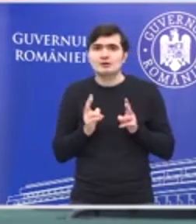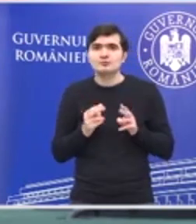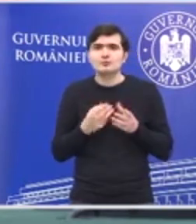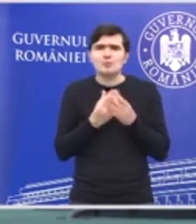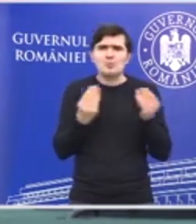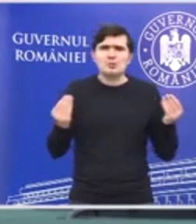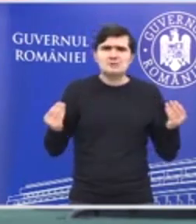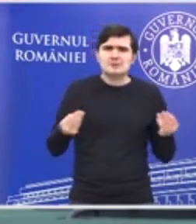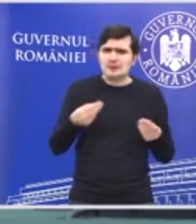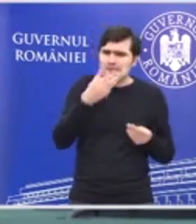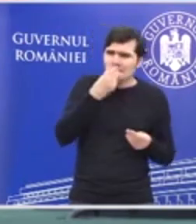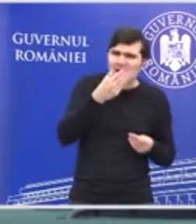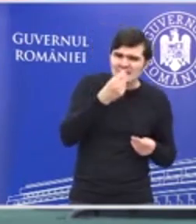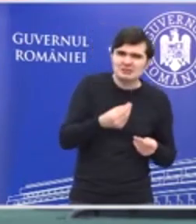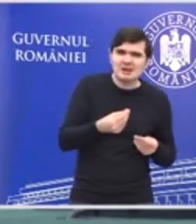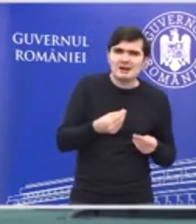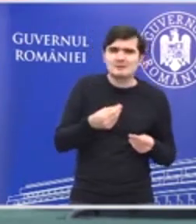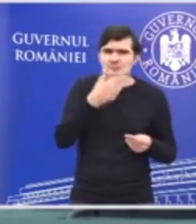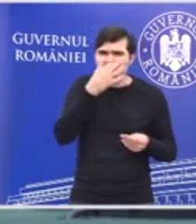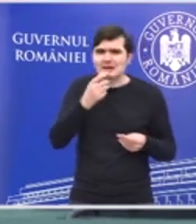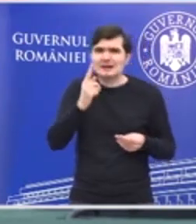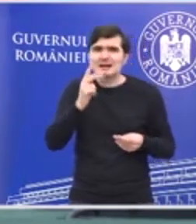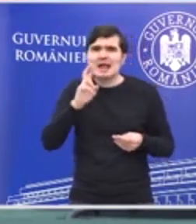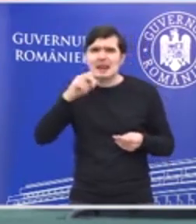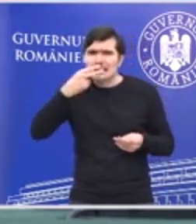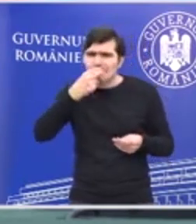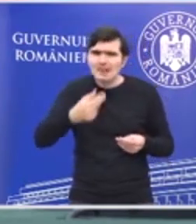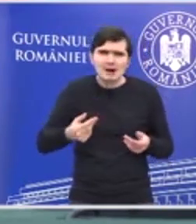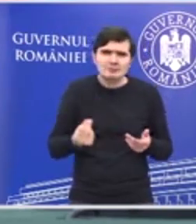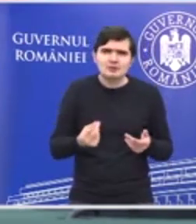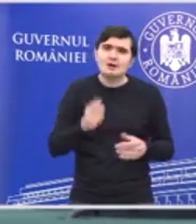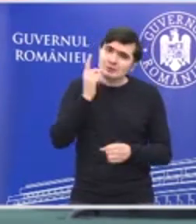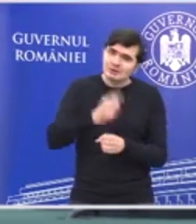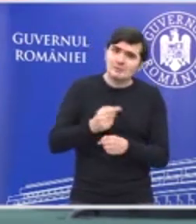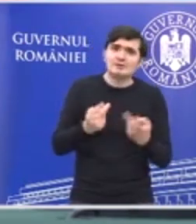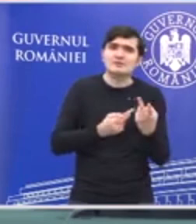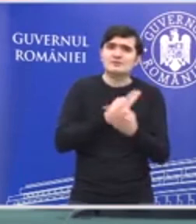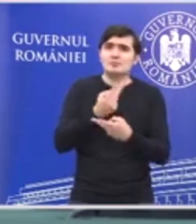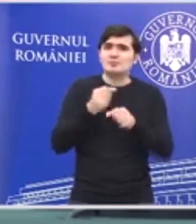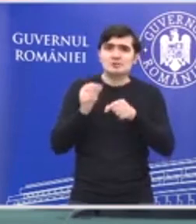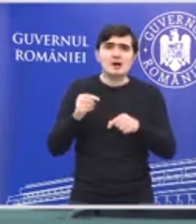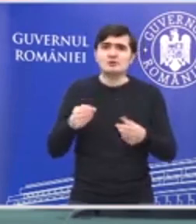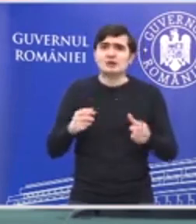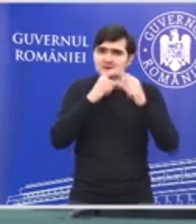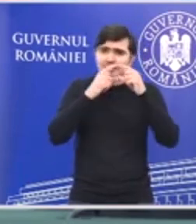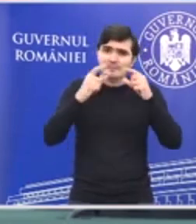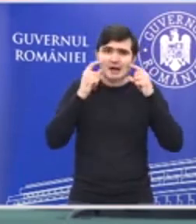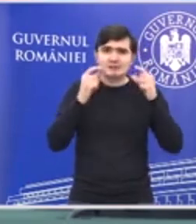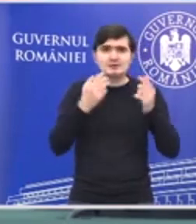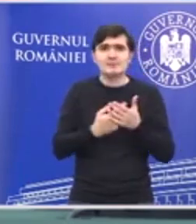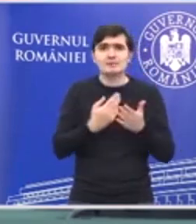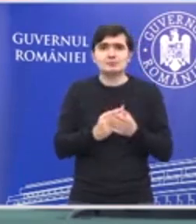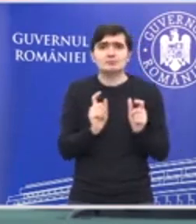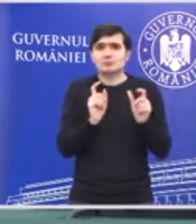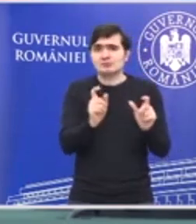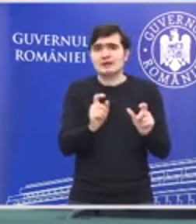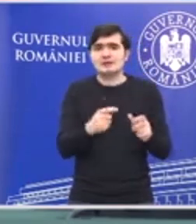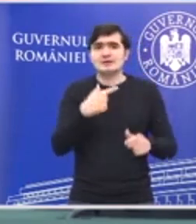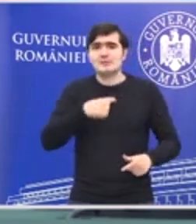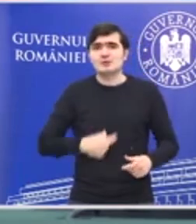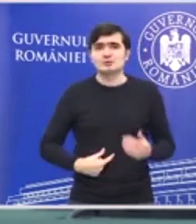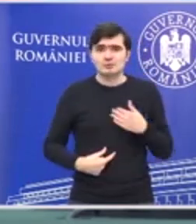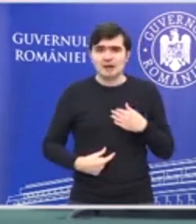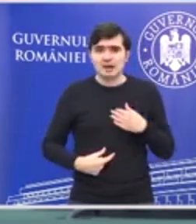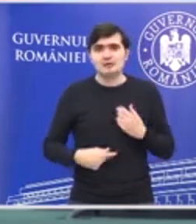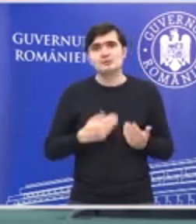când vorbim de sezon de gripă, trebuie să folosim acest mijloc de protecție personală și